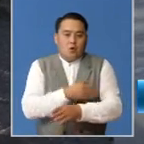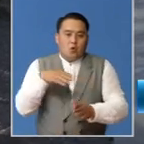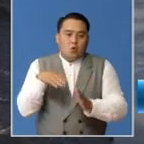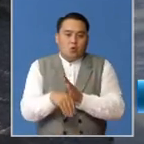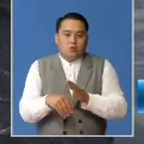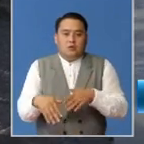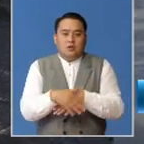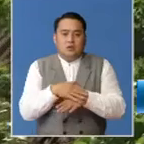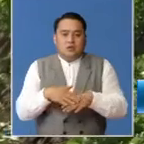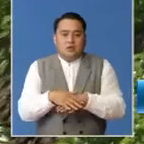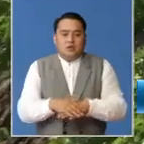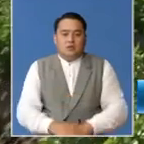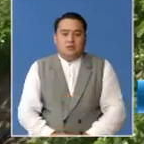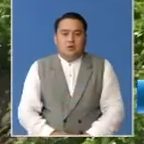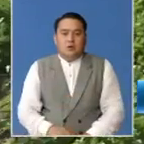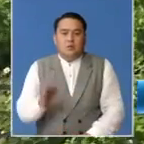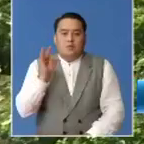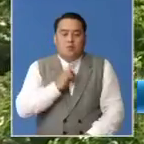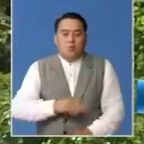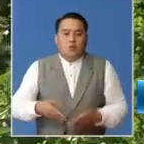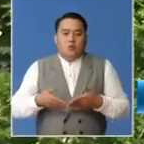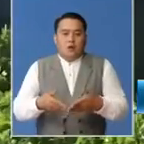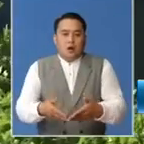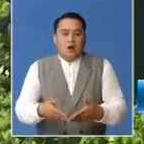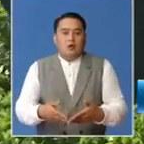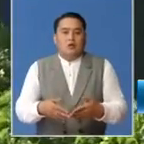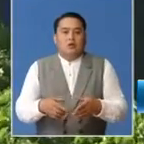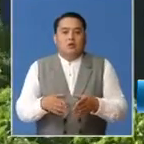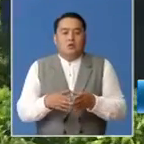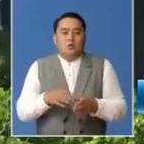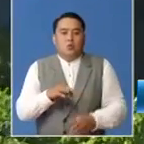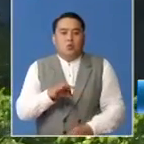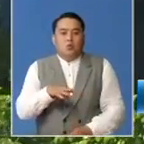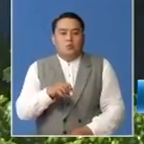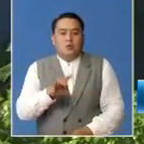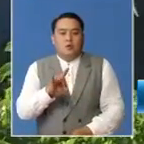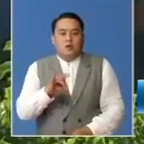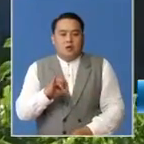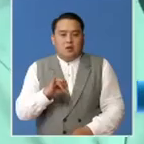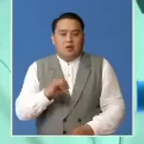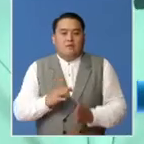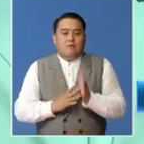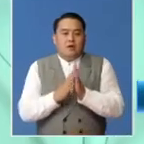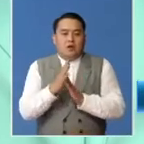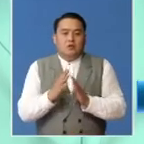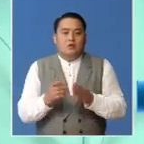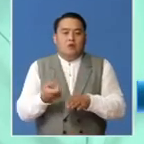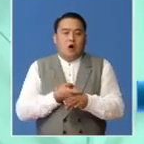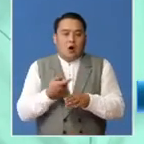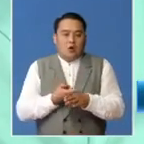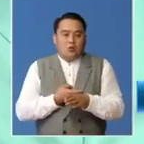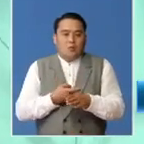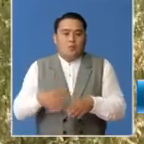во благо населения. Один из пользователей канала Кумтекей – товарищество Каркара Унымдера. Они занимаются выращиванием картофельной культуры